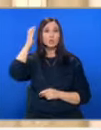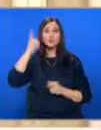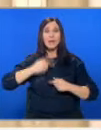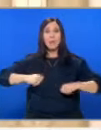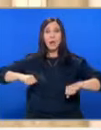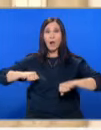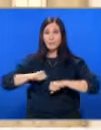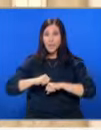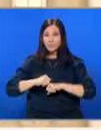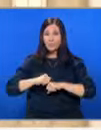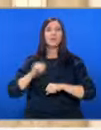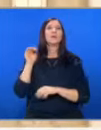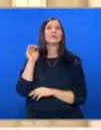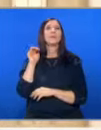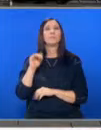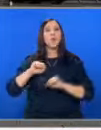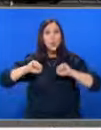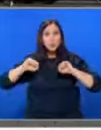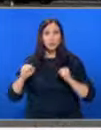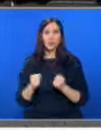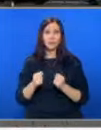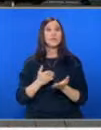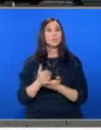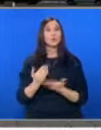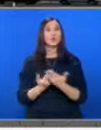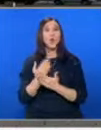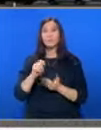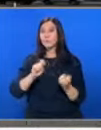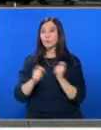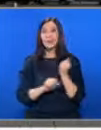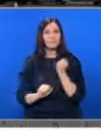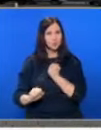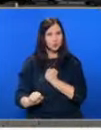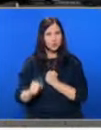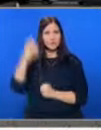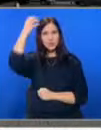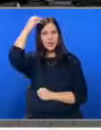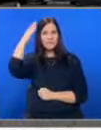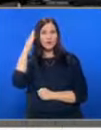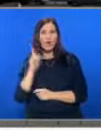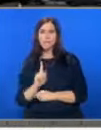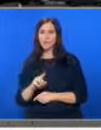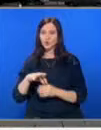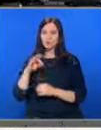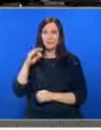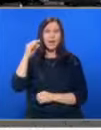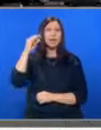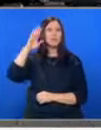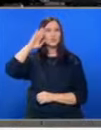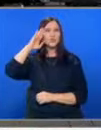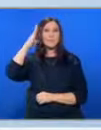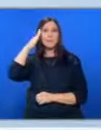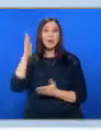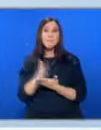кабинет да бъде ускорен. Според новите промени в Конституцията, държавният глава може да избере служебен премиер